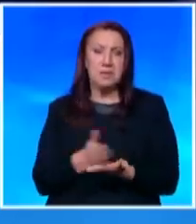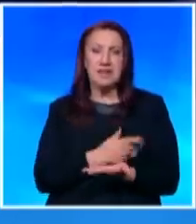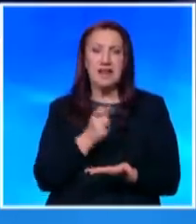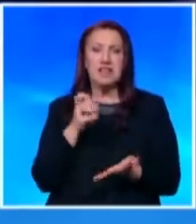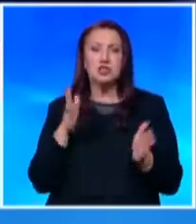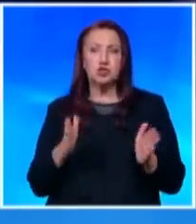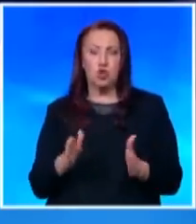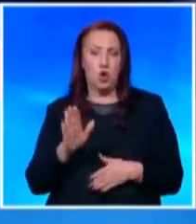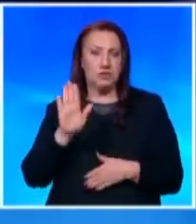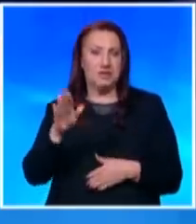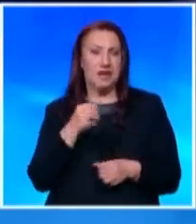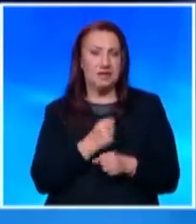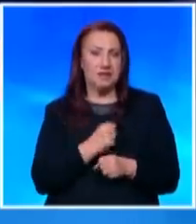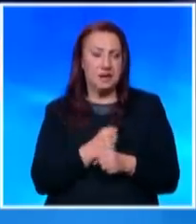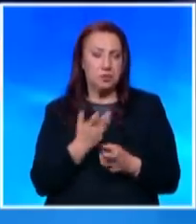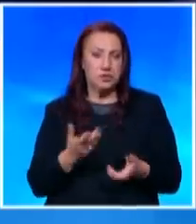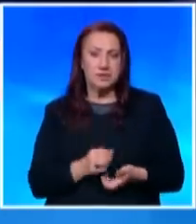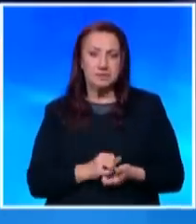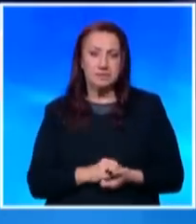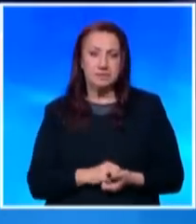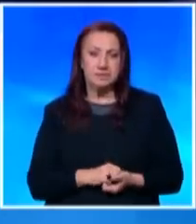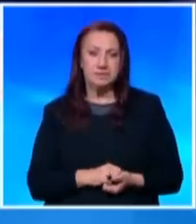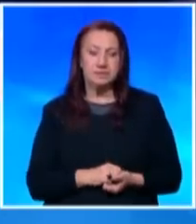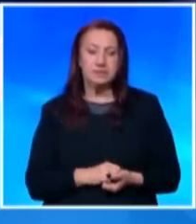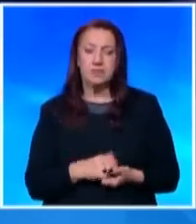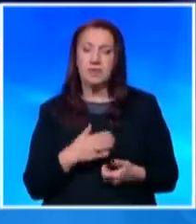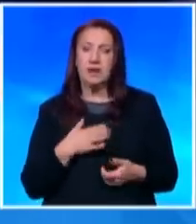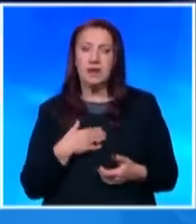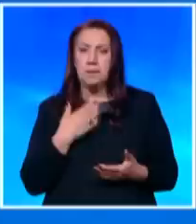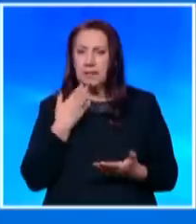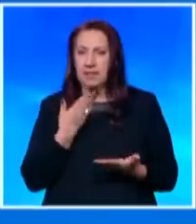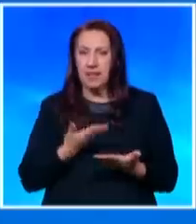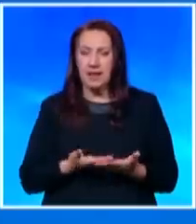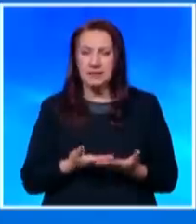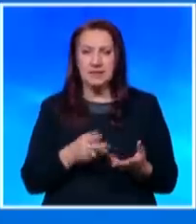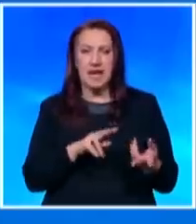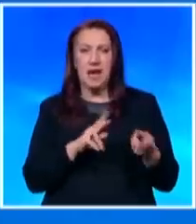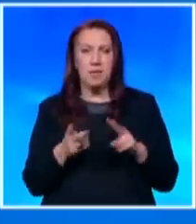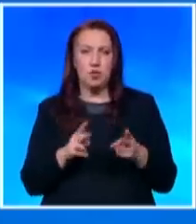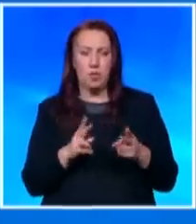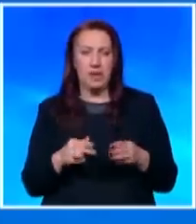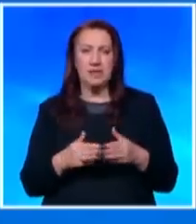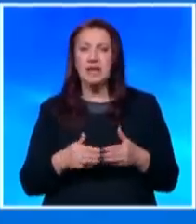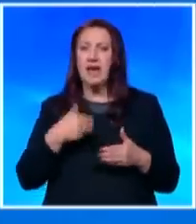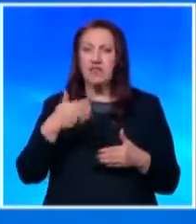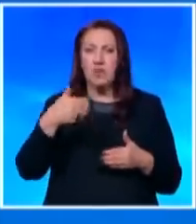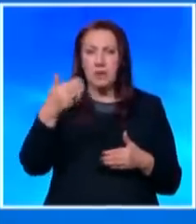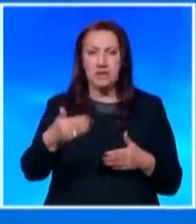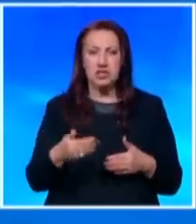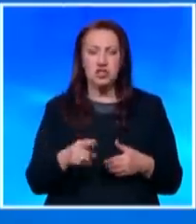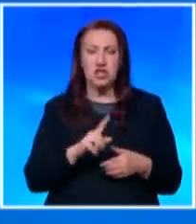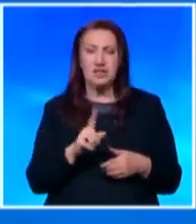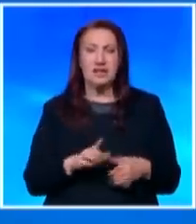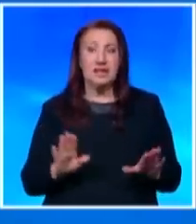промени в момента, които се предлагат, така че този и следващи прокурори, просто да не попадаме в такъв казус, в който се намираме